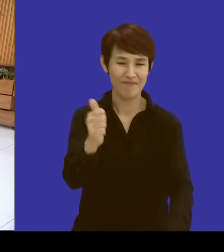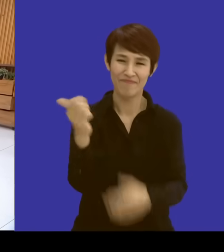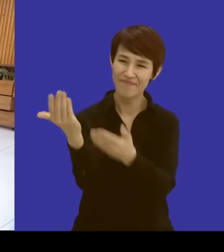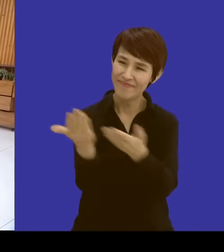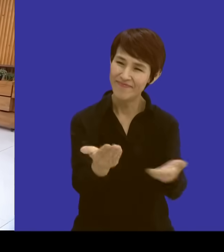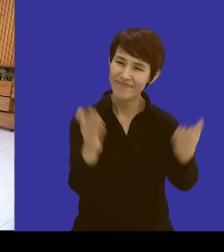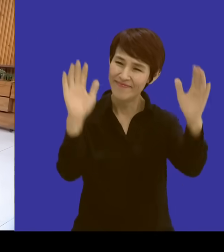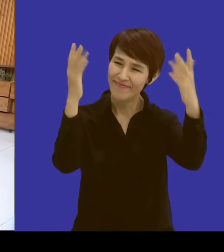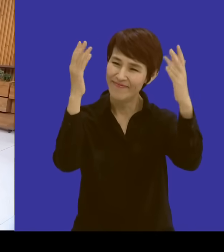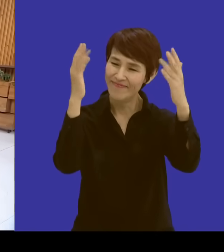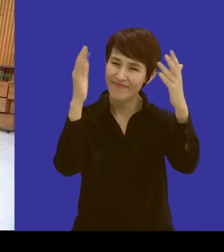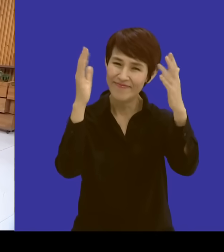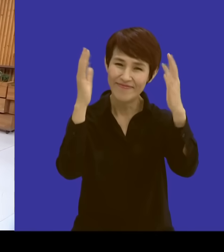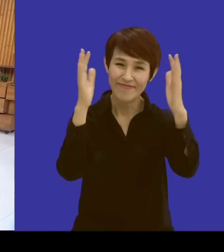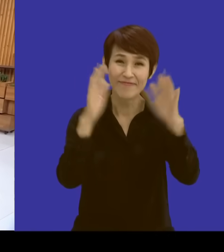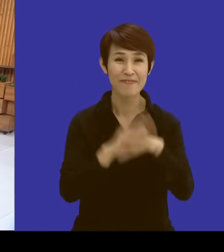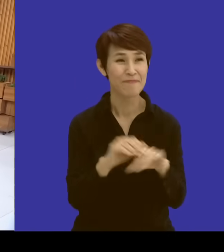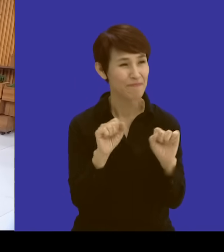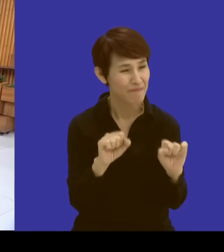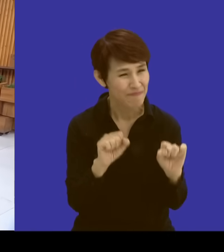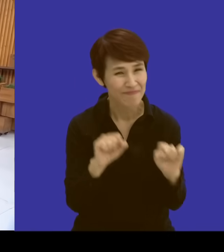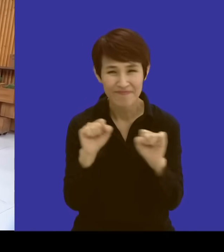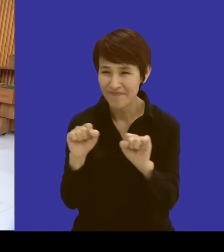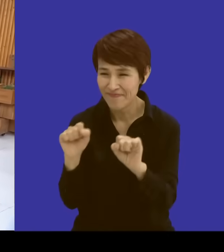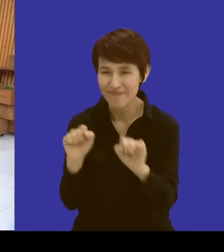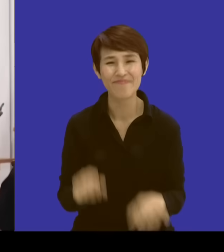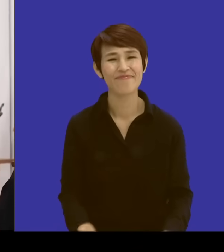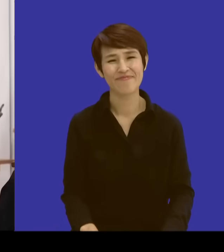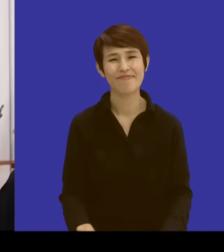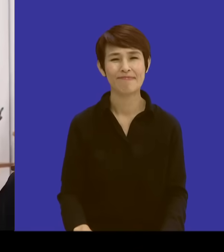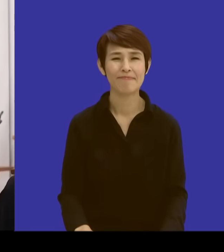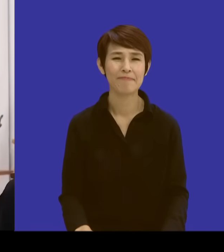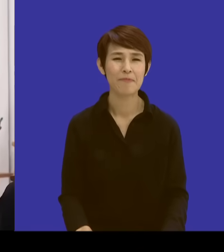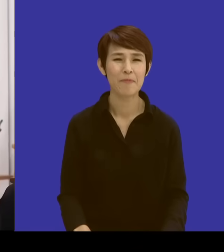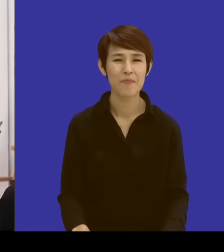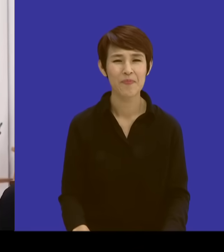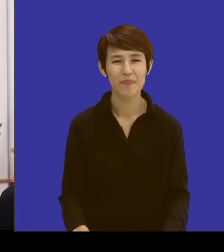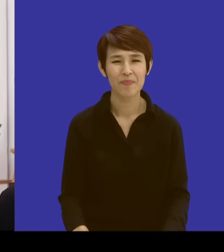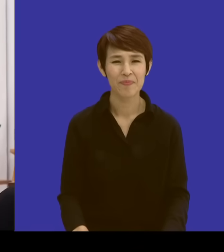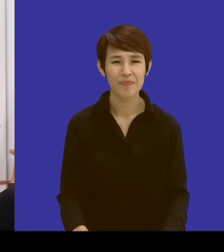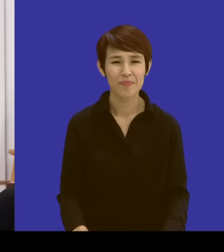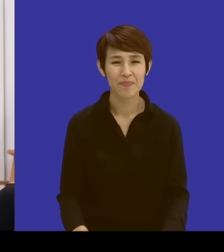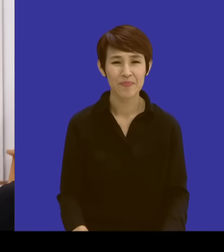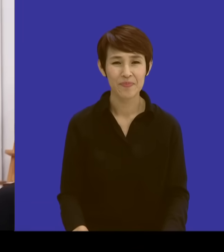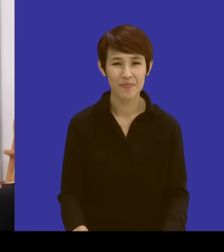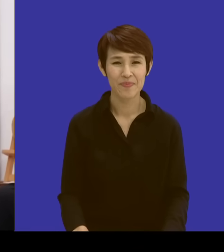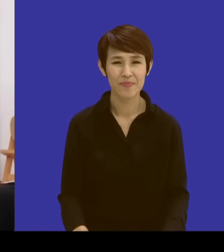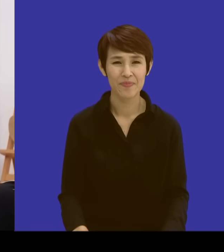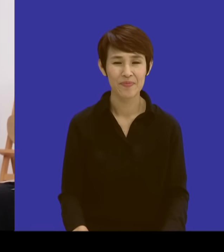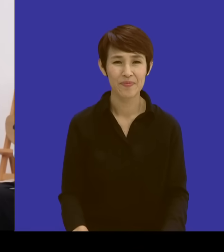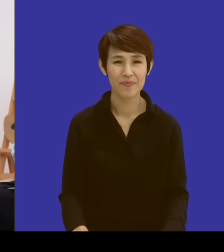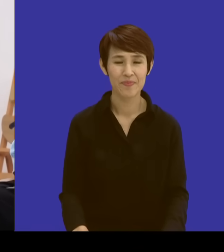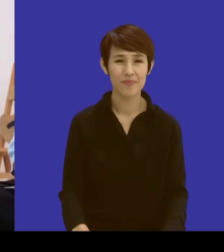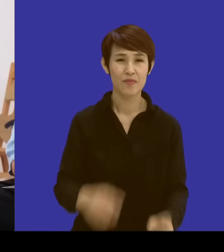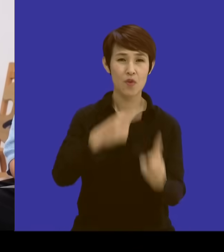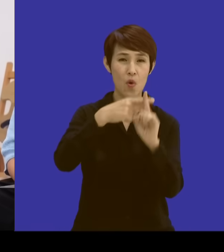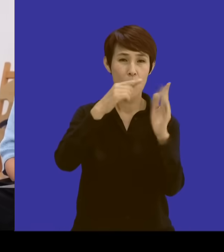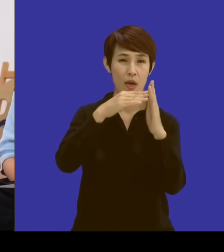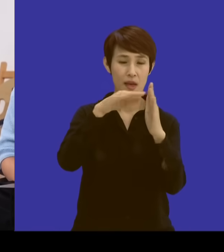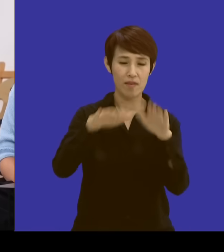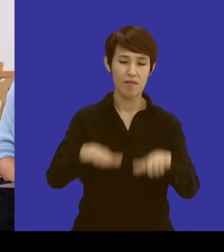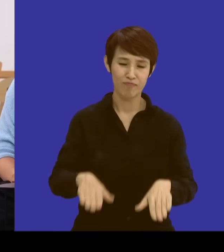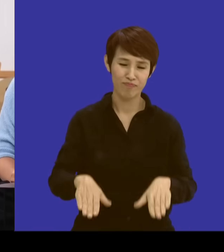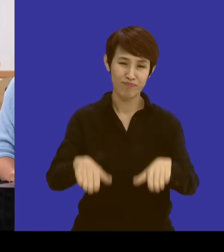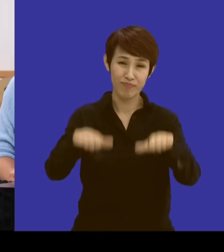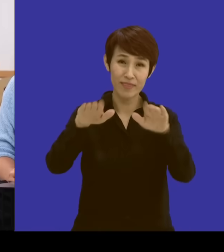오세요. 안녕하세요. 어서 오세요. 안녕하세요. 저희가 오프닝에 소개 교회 딸로